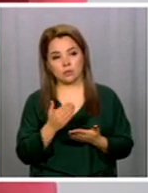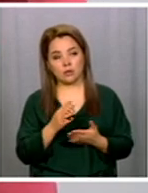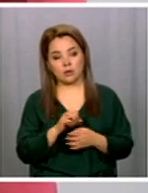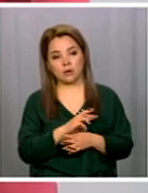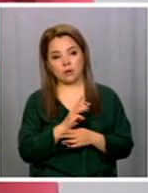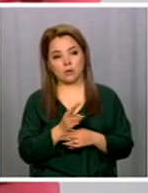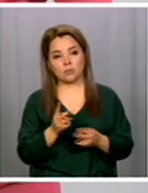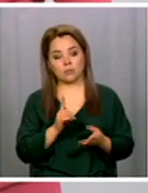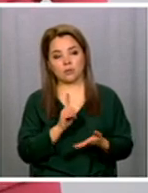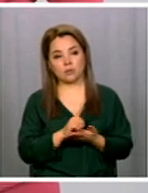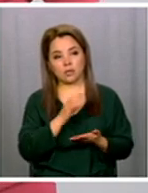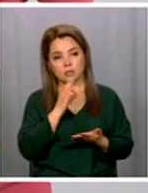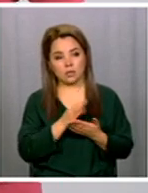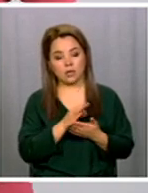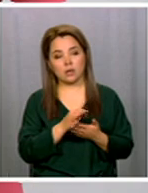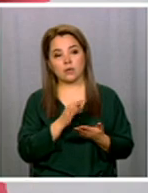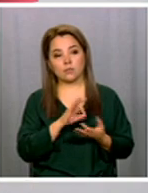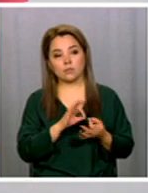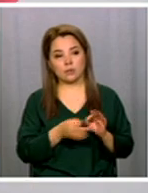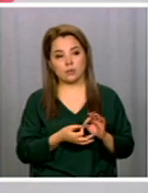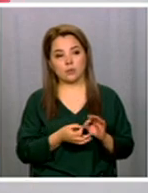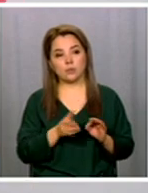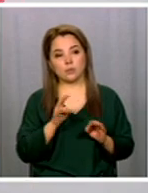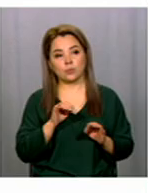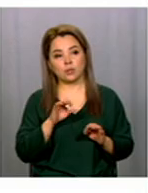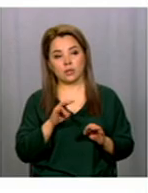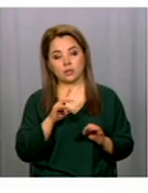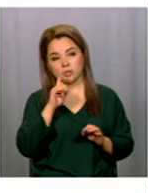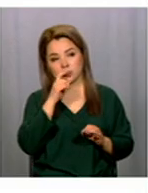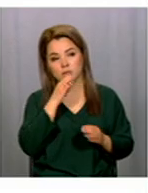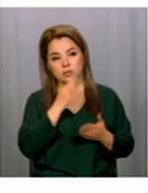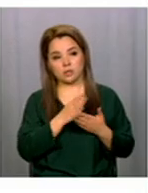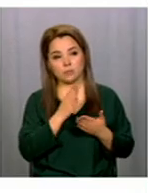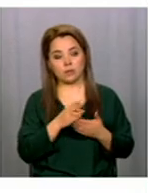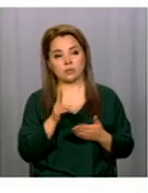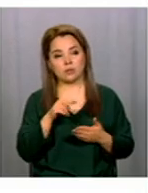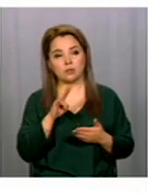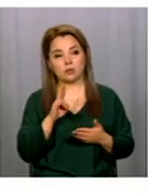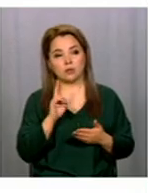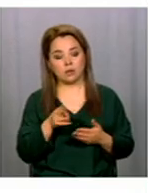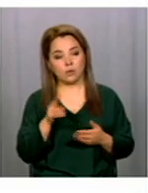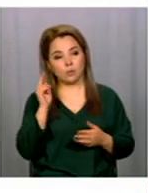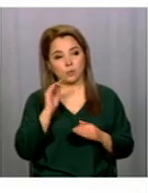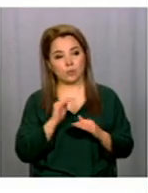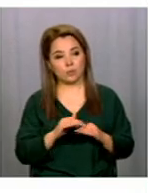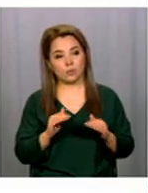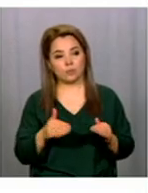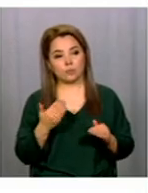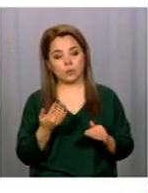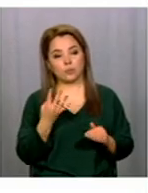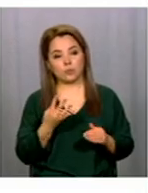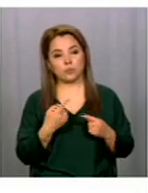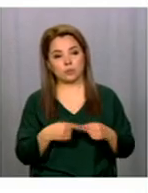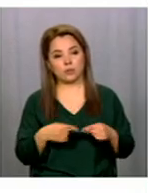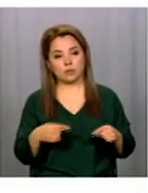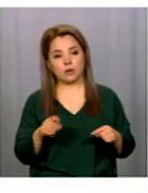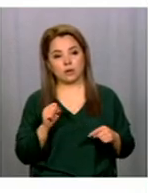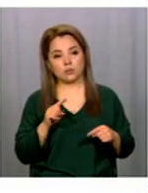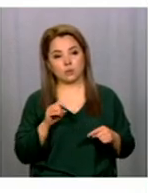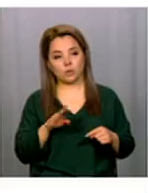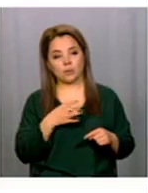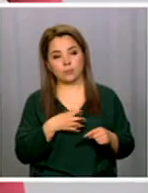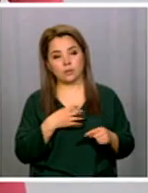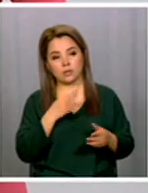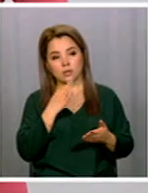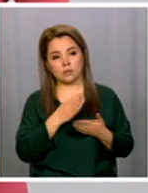қамтамасыз етуіне жауапты нуклеин қышқылы. ДНК оқушылар 4 түрлі азотты